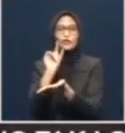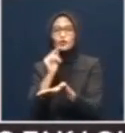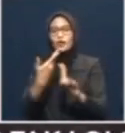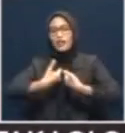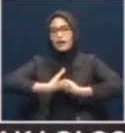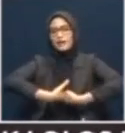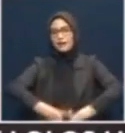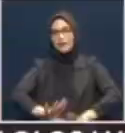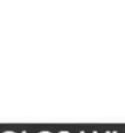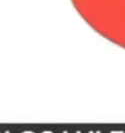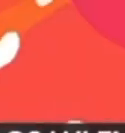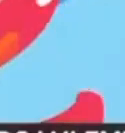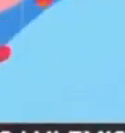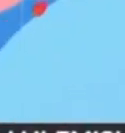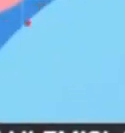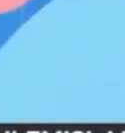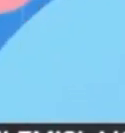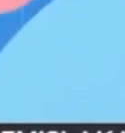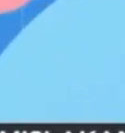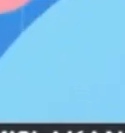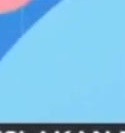persalinan.